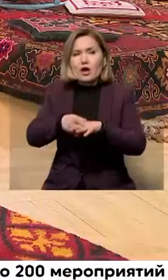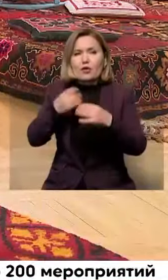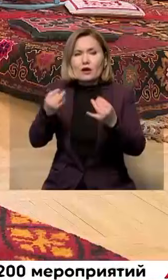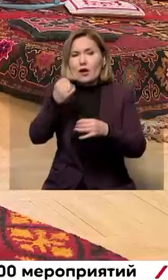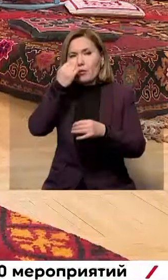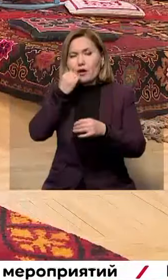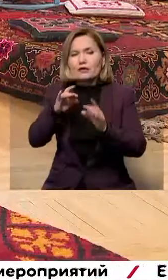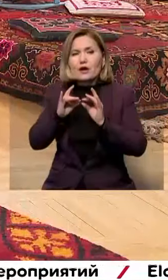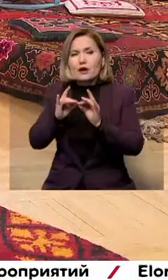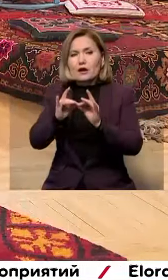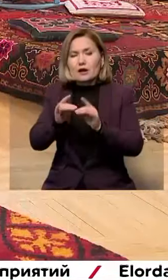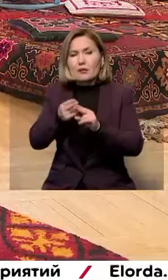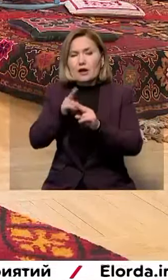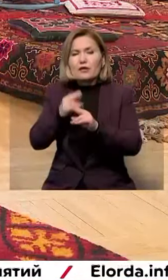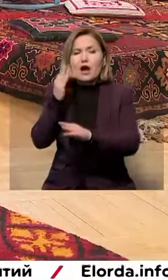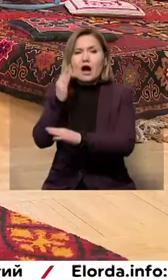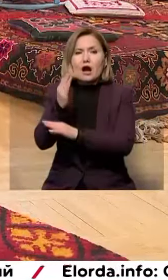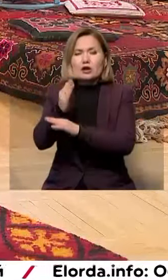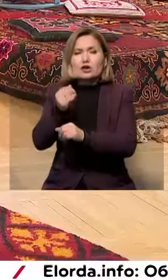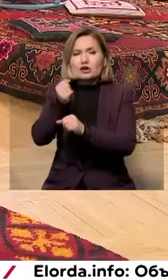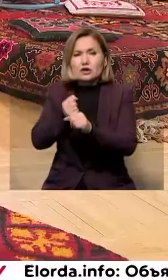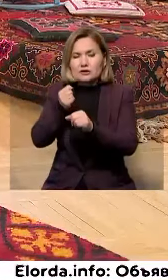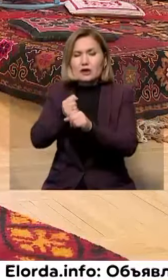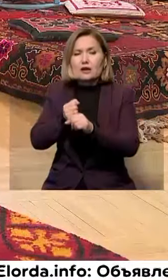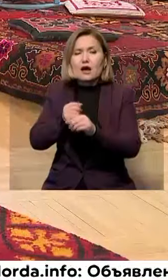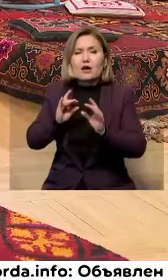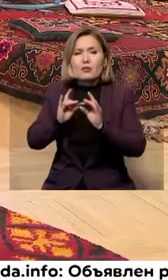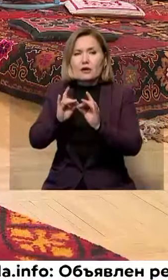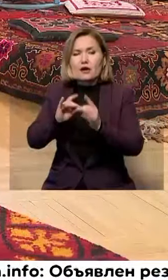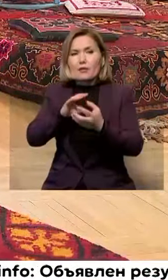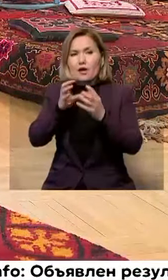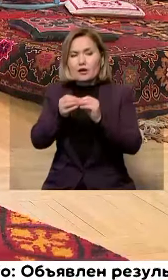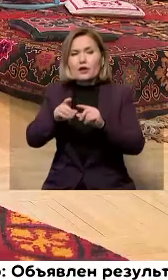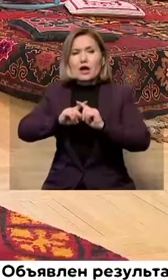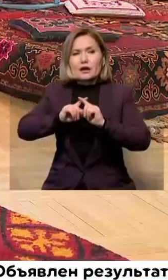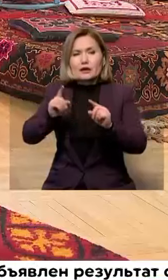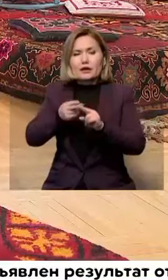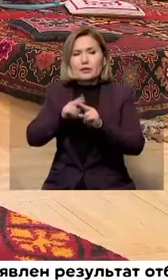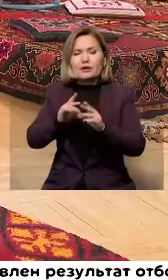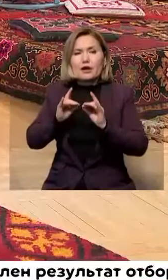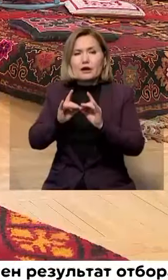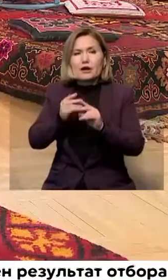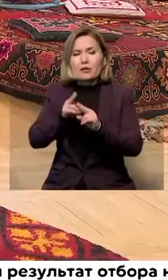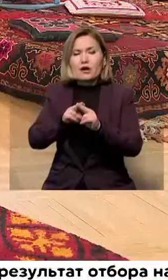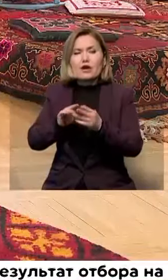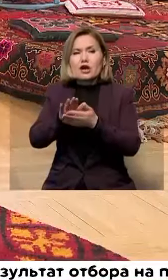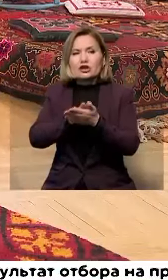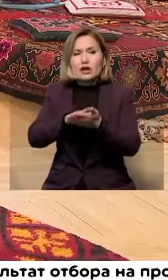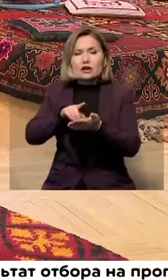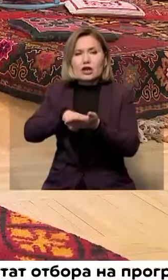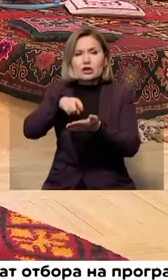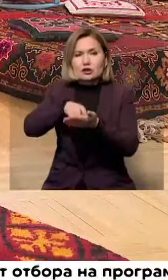көне бесіктердің бірі мына тал бесік Құбаталдан иіліп жасалған. Бір ерекшелігі бұл бесікті жасарда ешқандай шеге